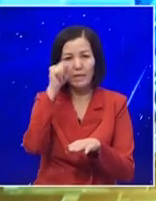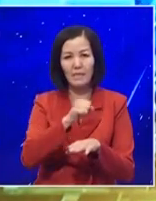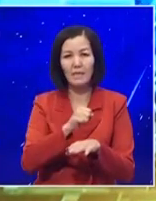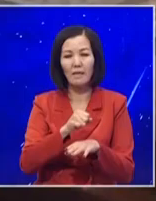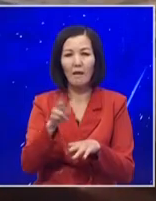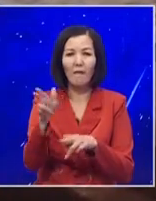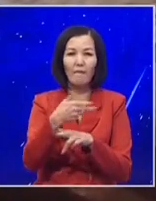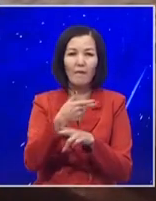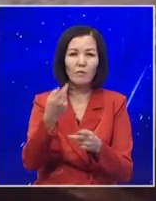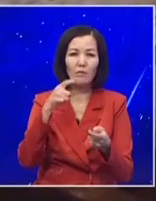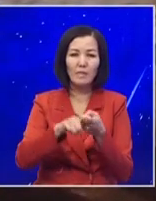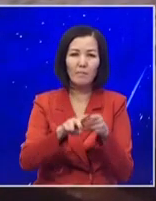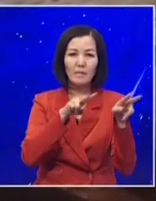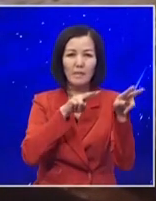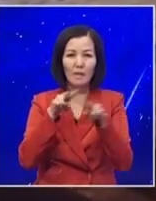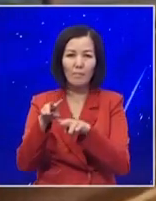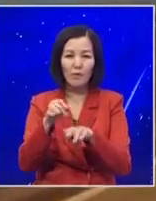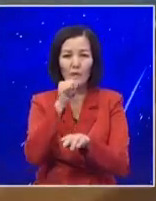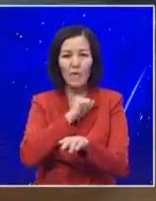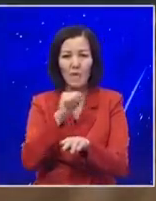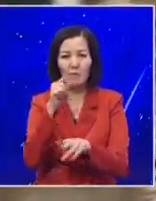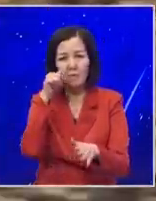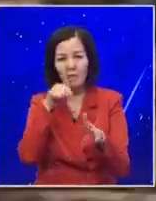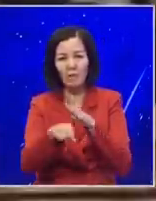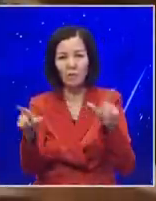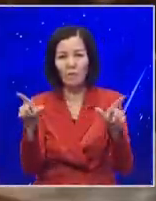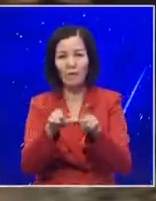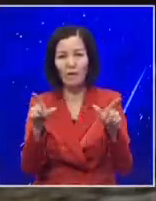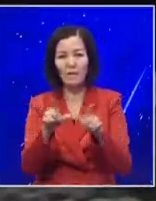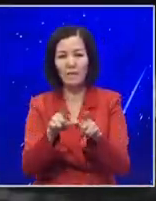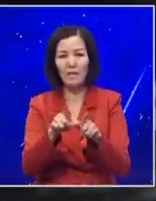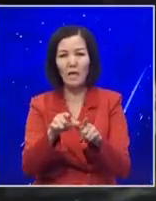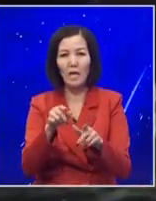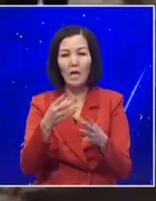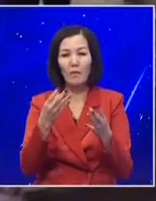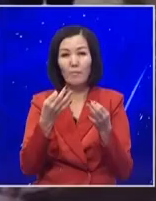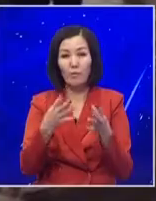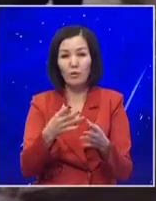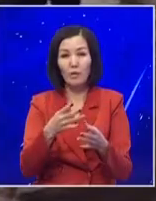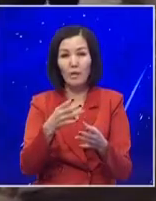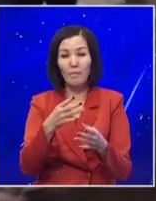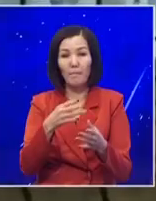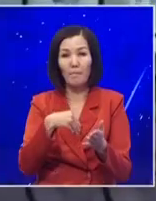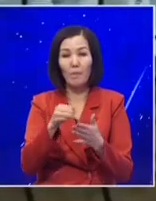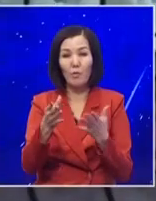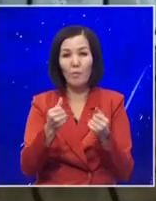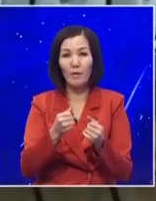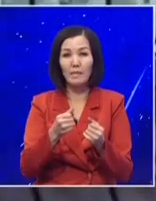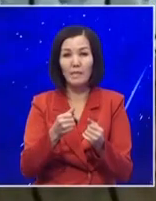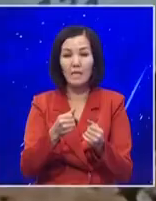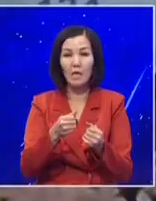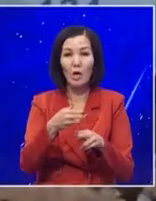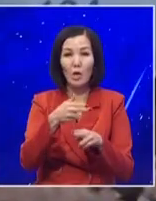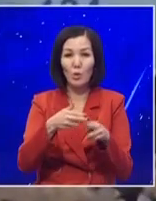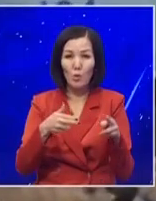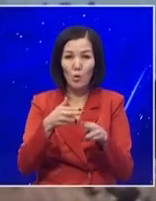записи видеокамер наблюдения, грабитель зашел в магазин под видом покупателя. Потом достал нож и, показав его